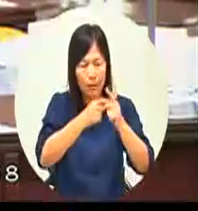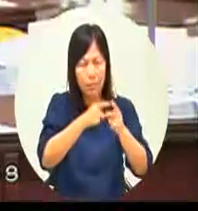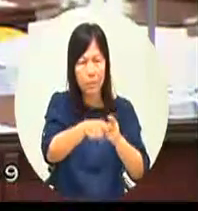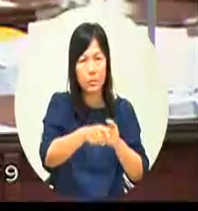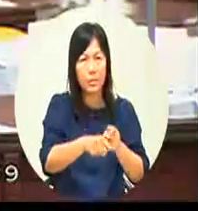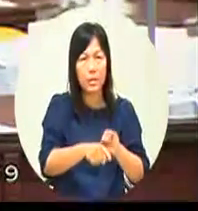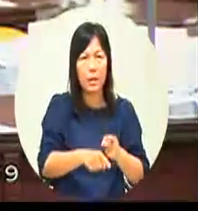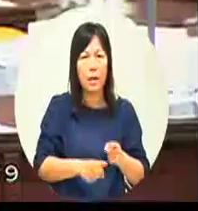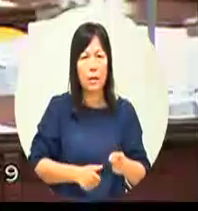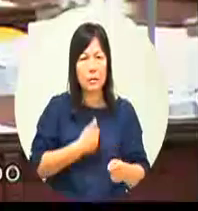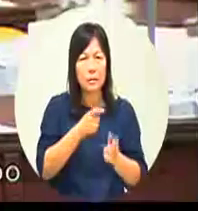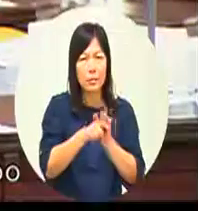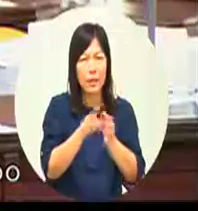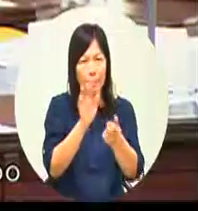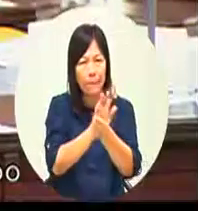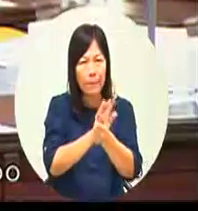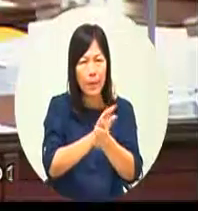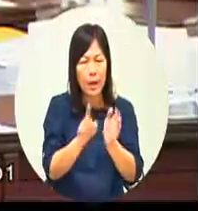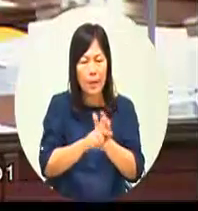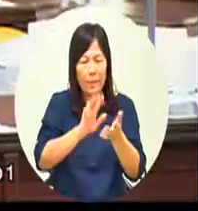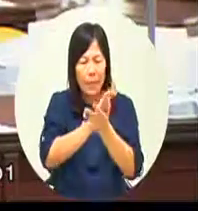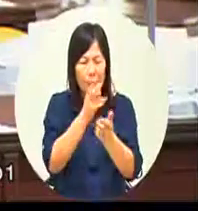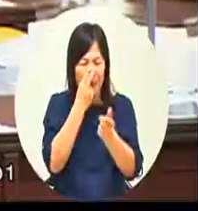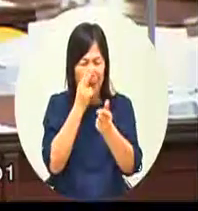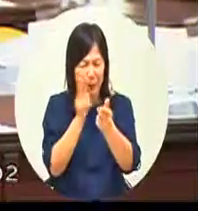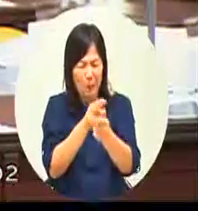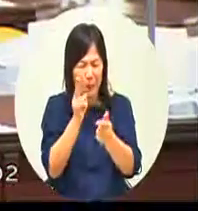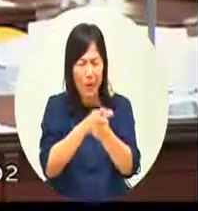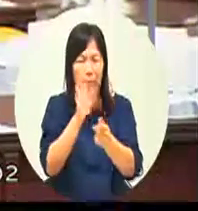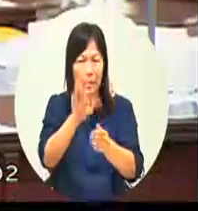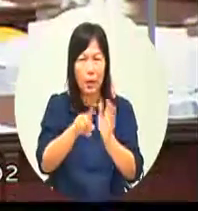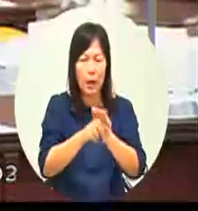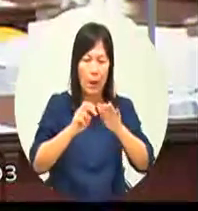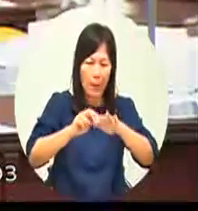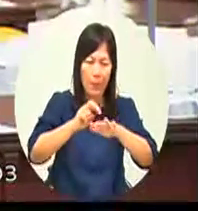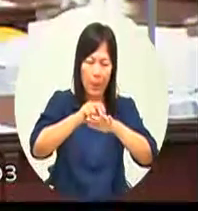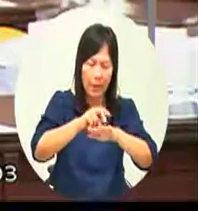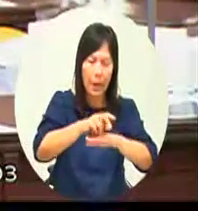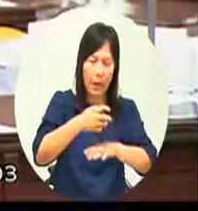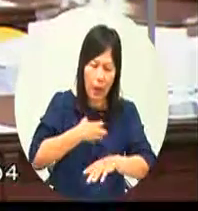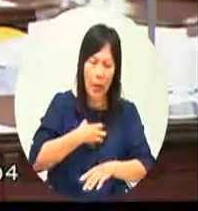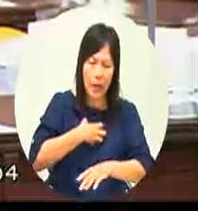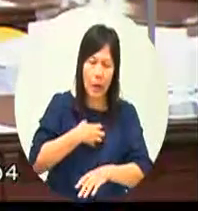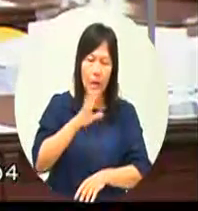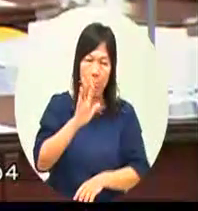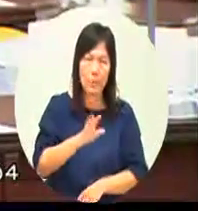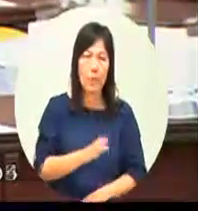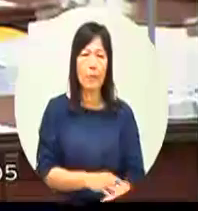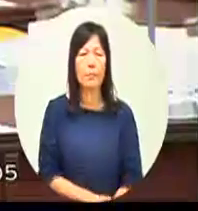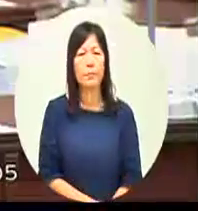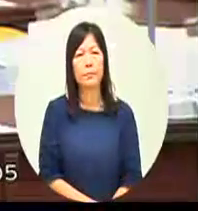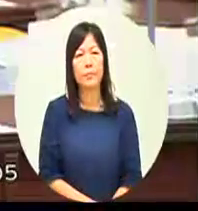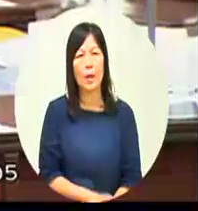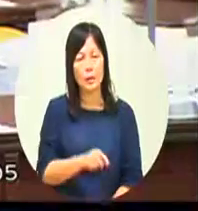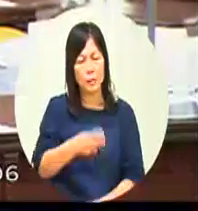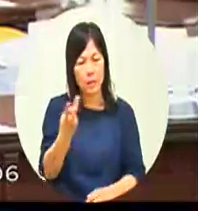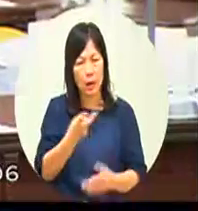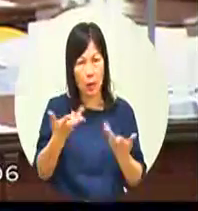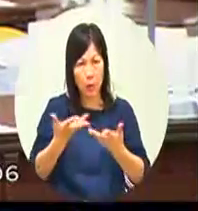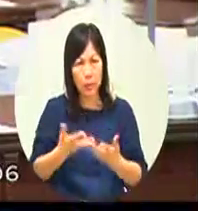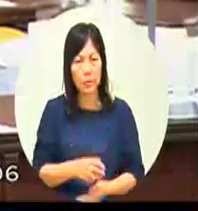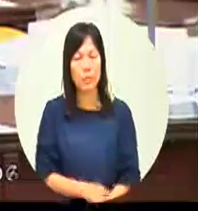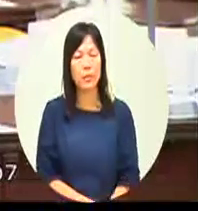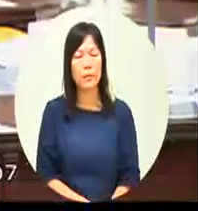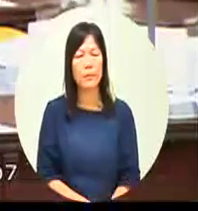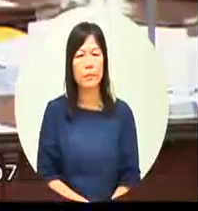是种的，一种等于都变相的虐待嘛。哦，你无法度用爬楼梯行，行咧爬。哦，这两个问题点点啊，是局